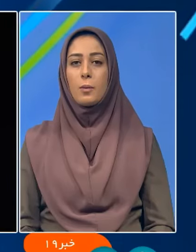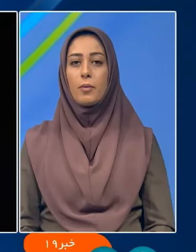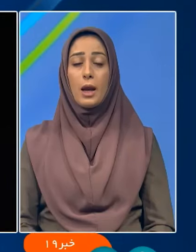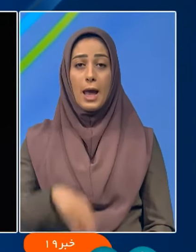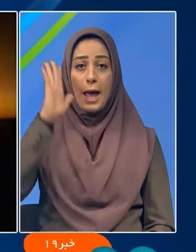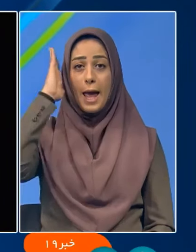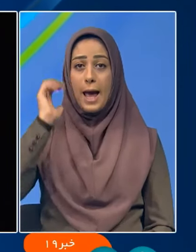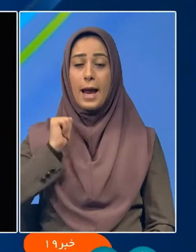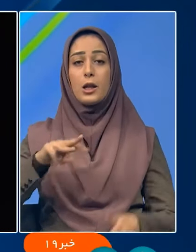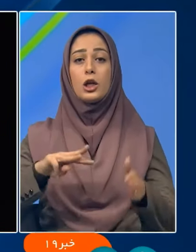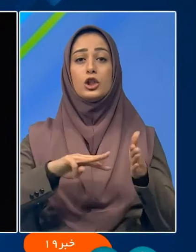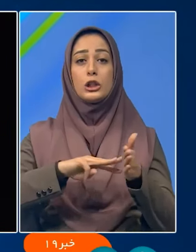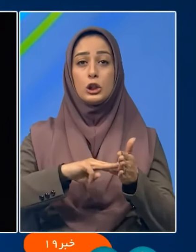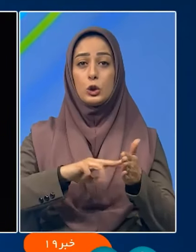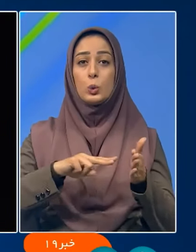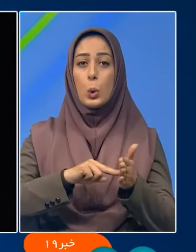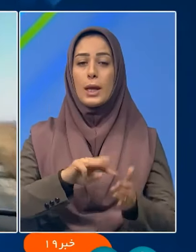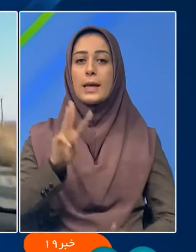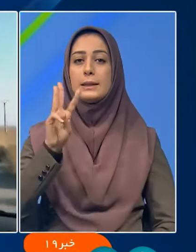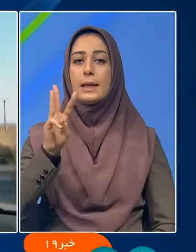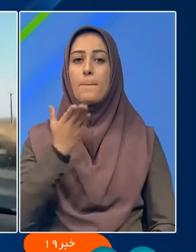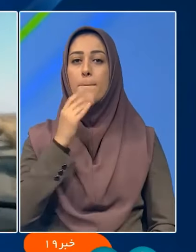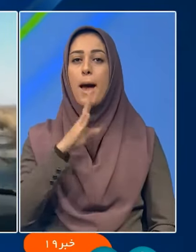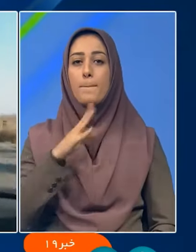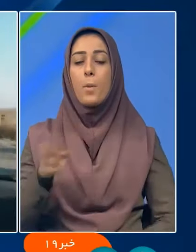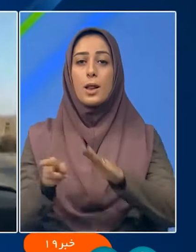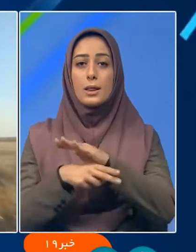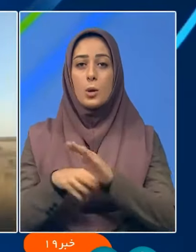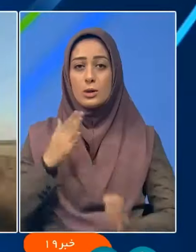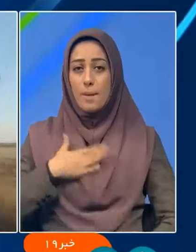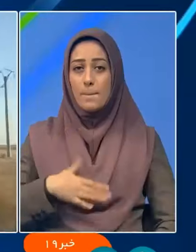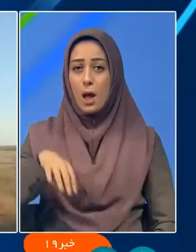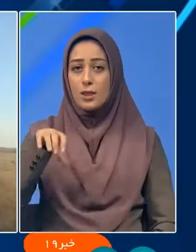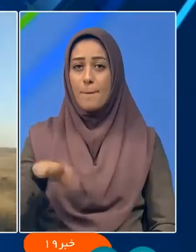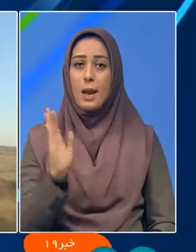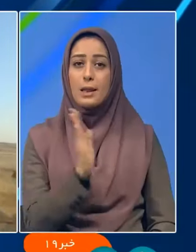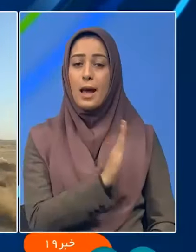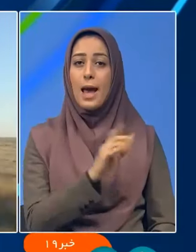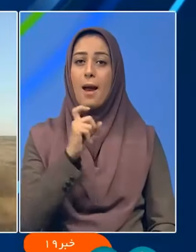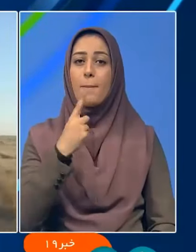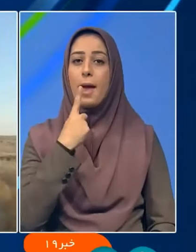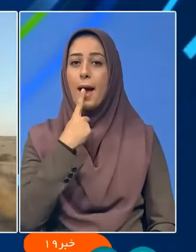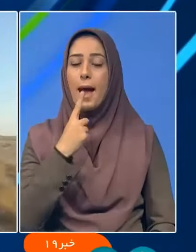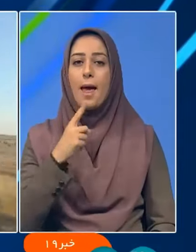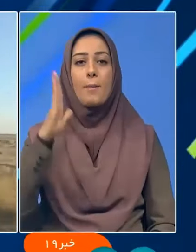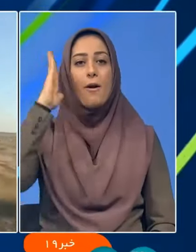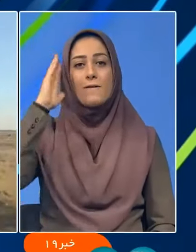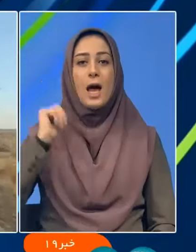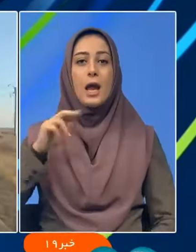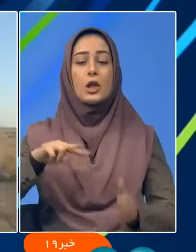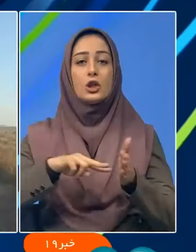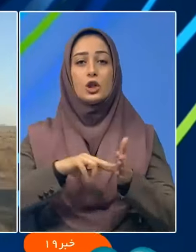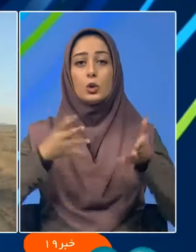همزمان ارتش سوریه 3 پهپاد تروریست ها را که قصد حمله به مناطقی در غرب شهر حلب و مواضع ارتش سوریه را